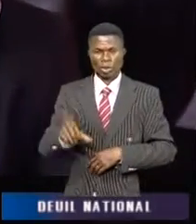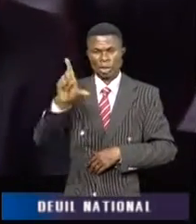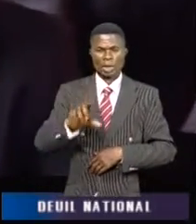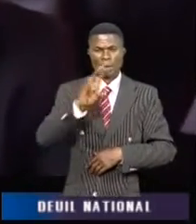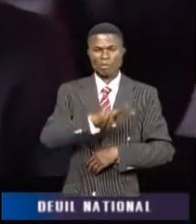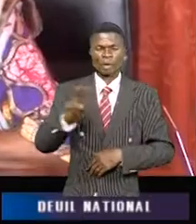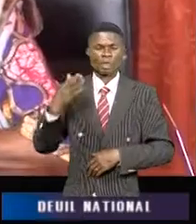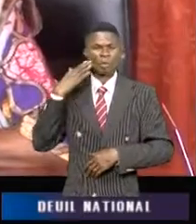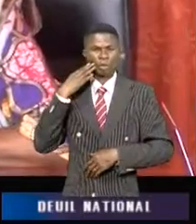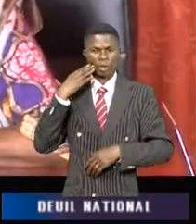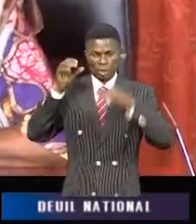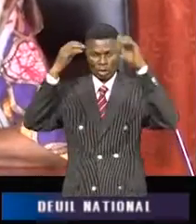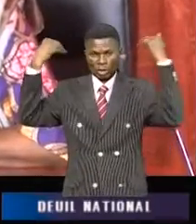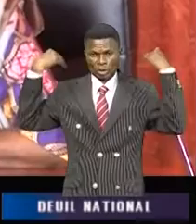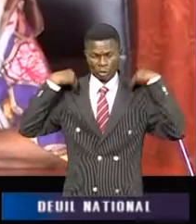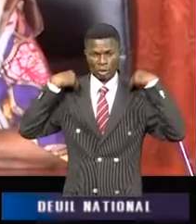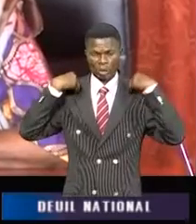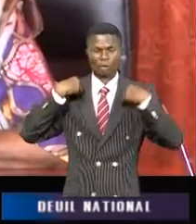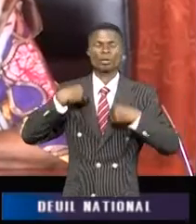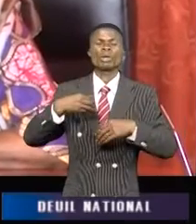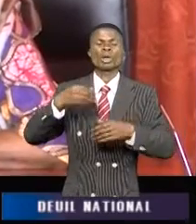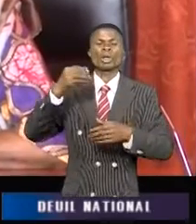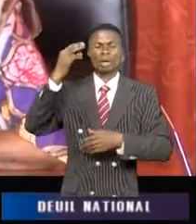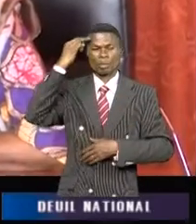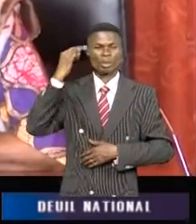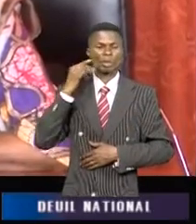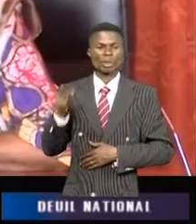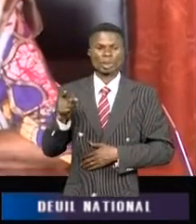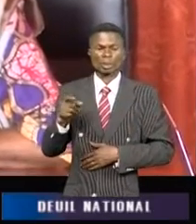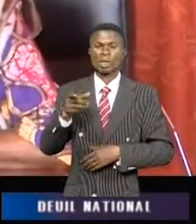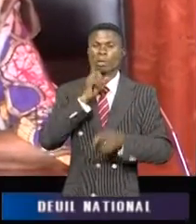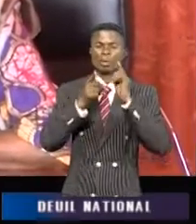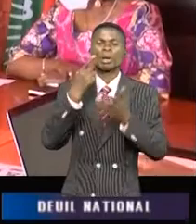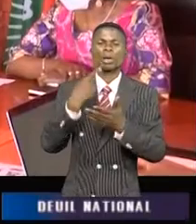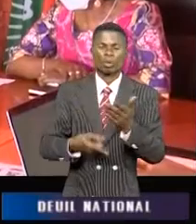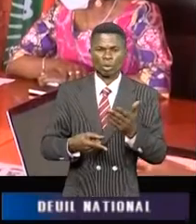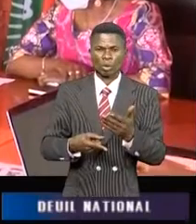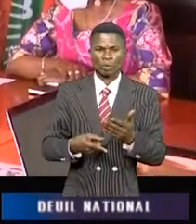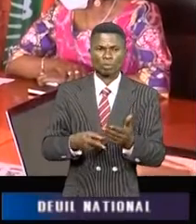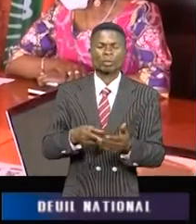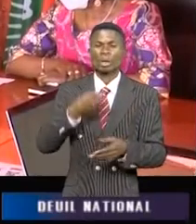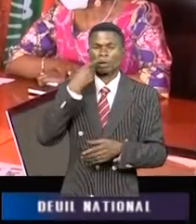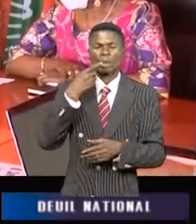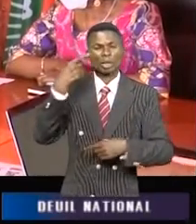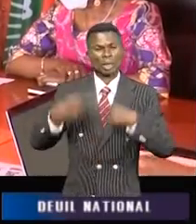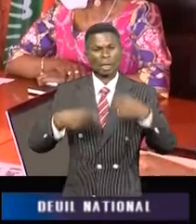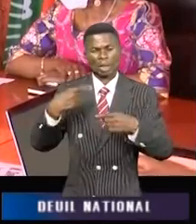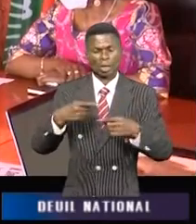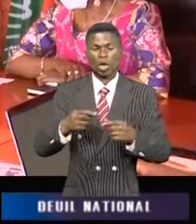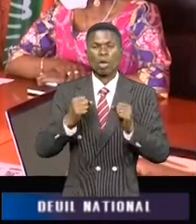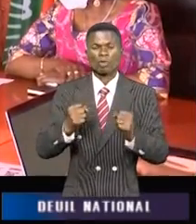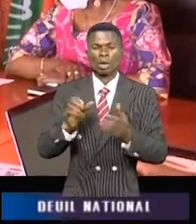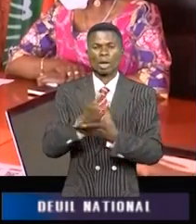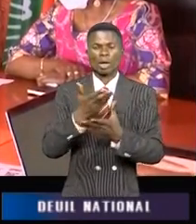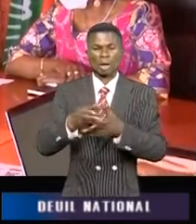22 mars par la chef de la diplomatie congolaise Marie Toumba Nzeza. Au cœur de cette séance de travail, le suivi des discussions engagées entre